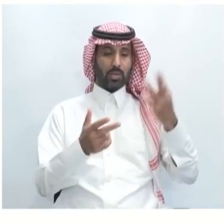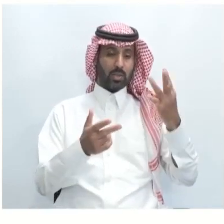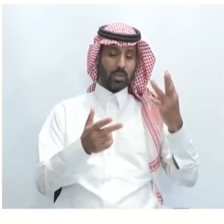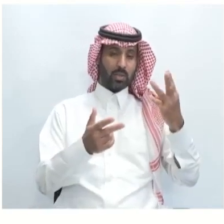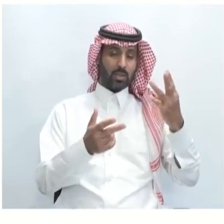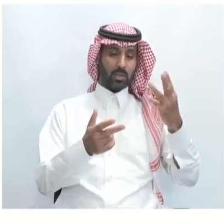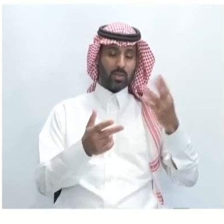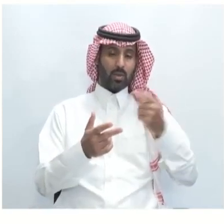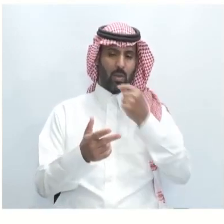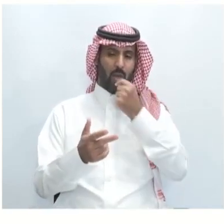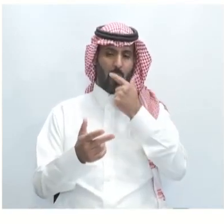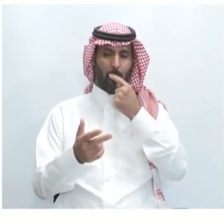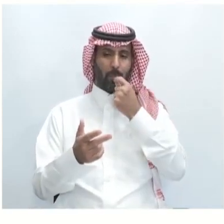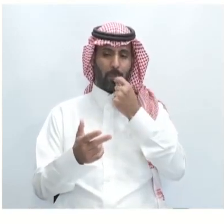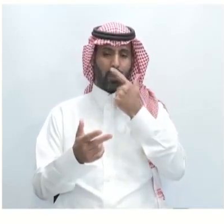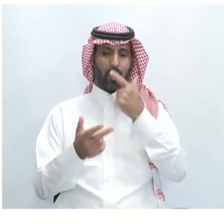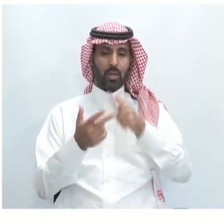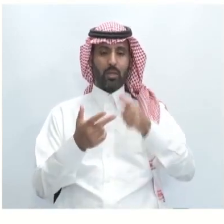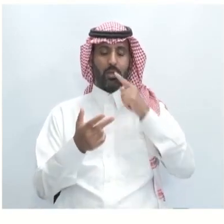الجليكوجين